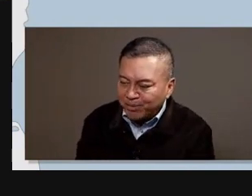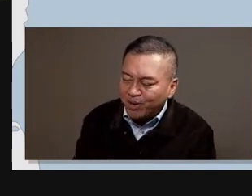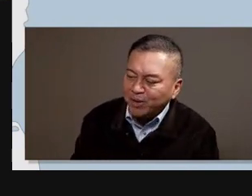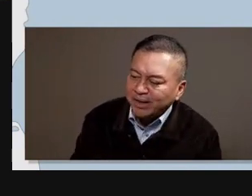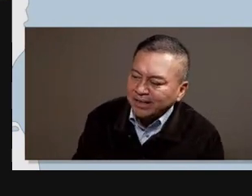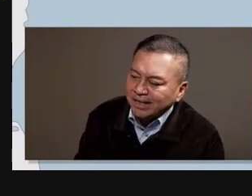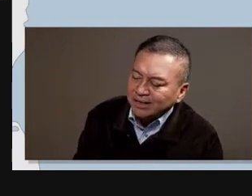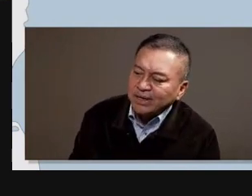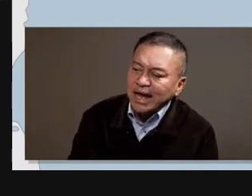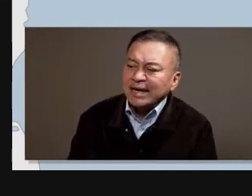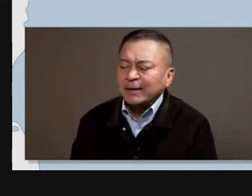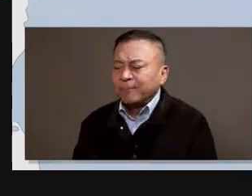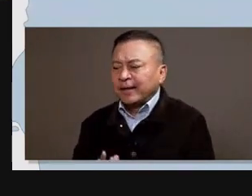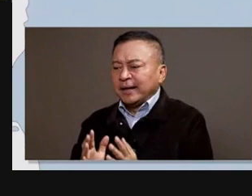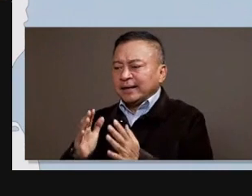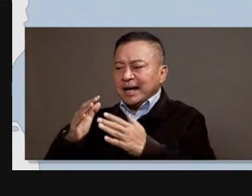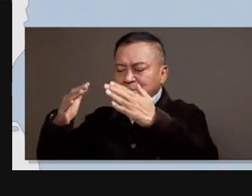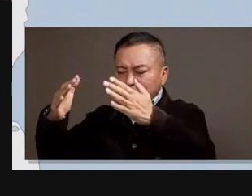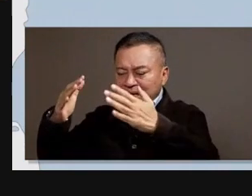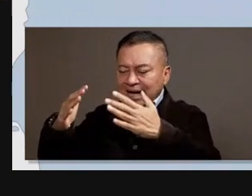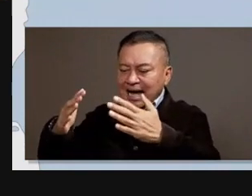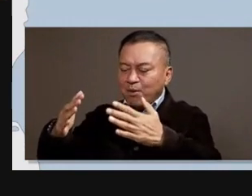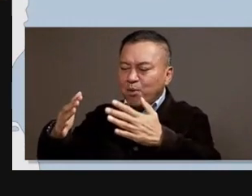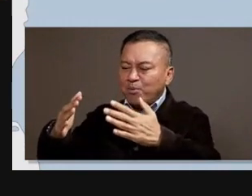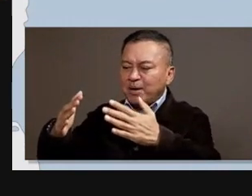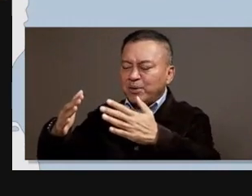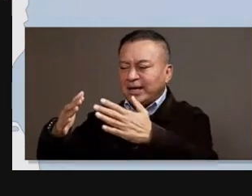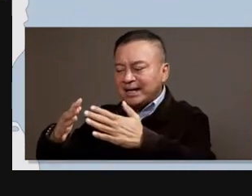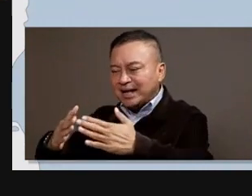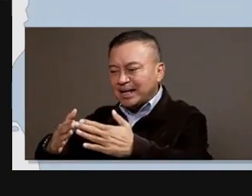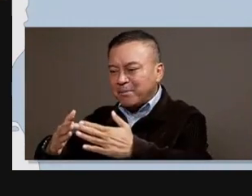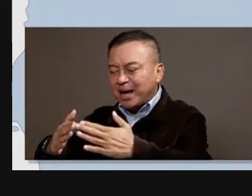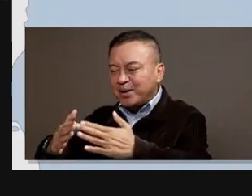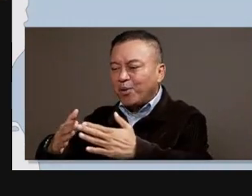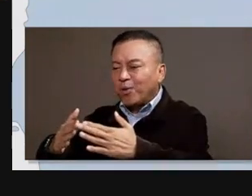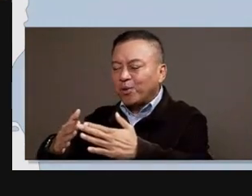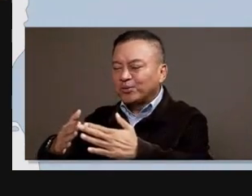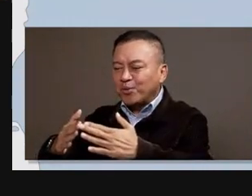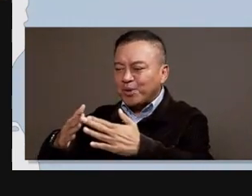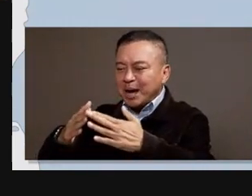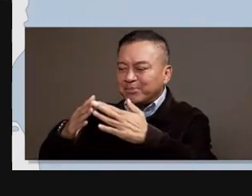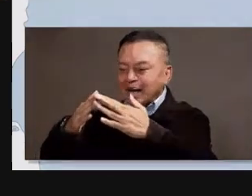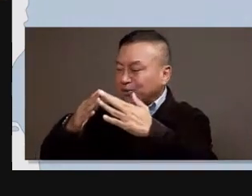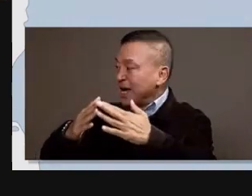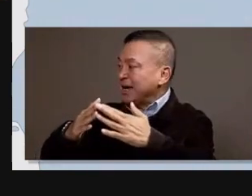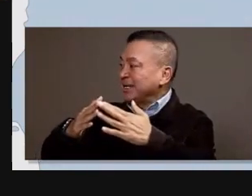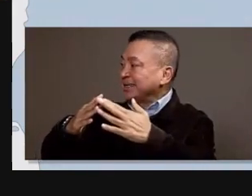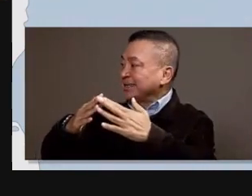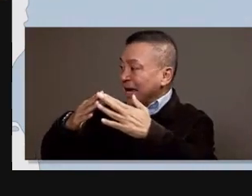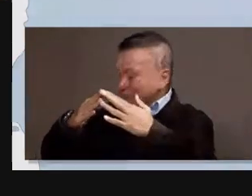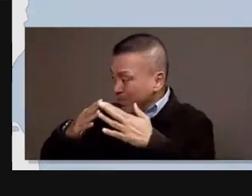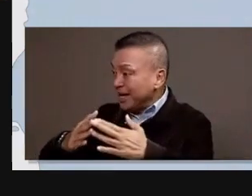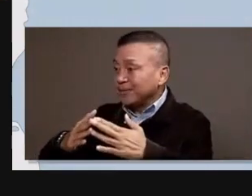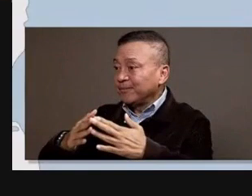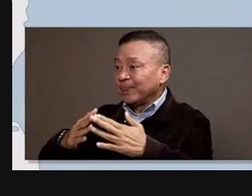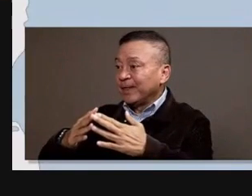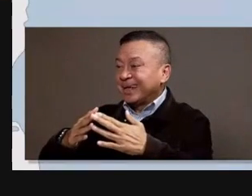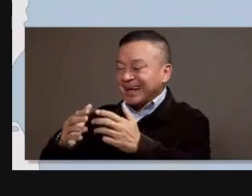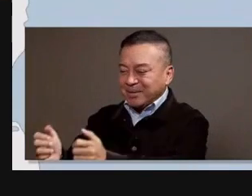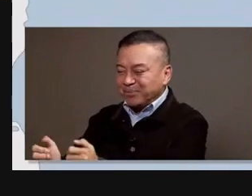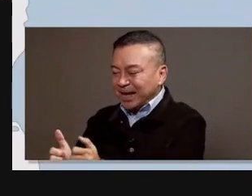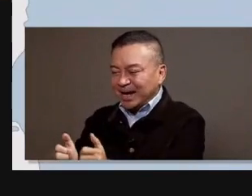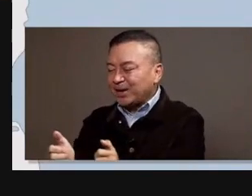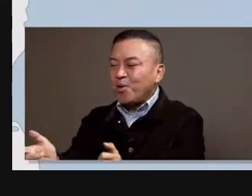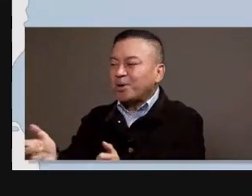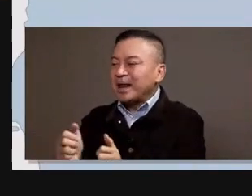ก็พอจะบอกได้ว่าในทางจิตวิทยาเนี่ยถ้ามันมีข่าวออกมาวันนี้การทํา IO สงครามข่าวสารเนี่ยเก่งมาก